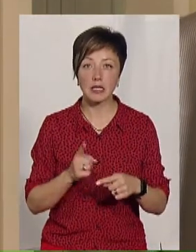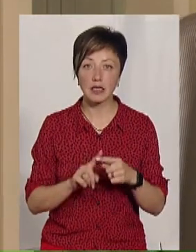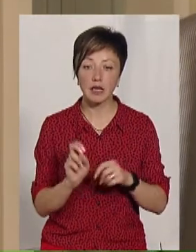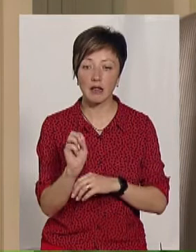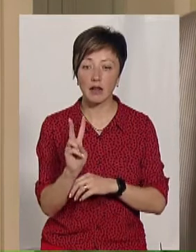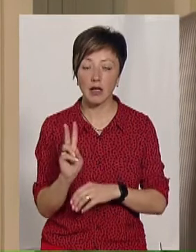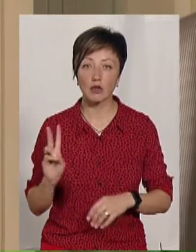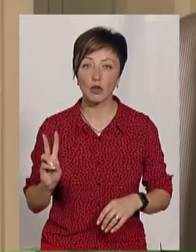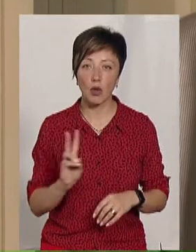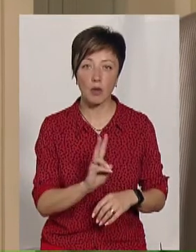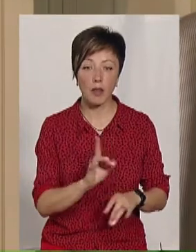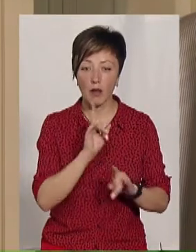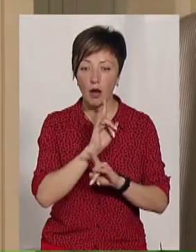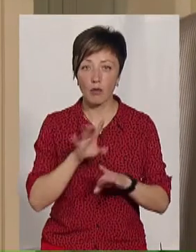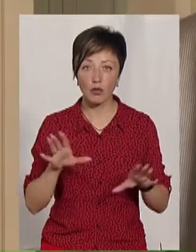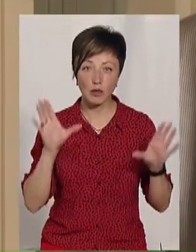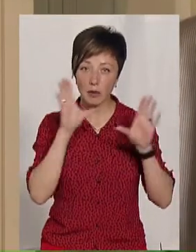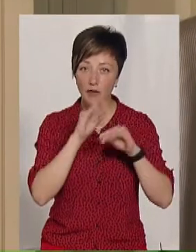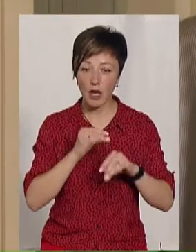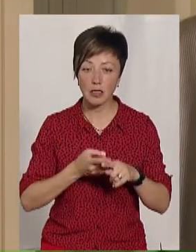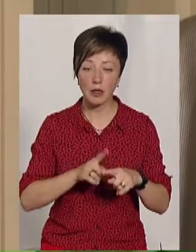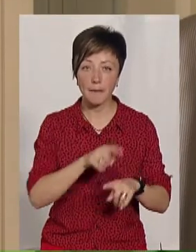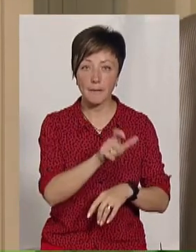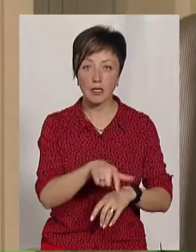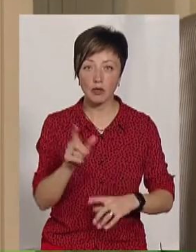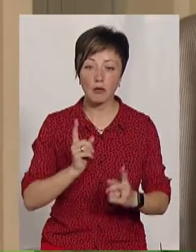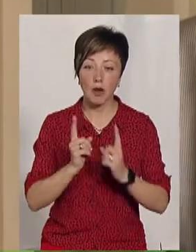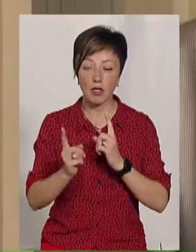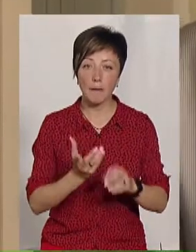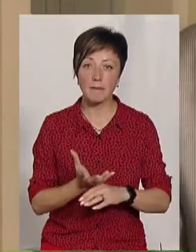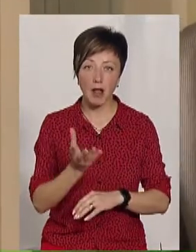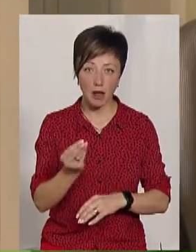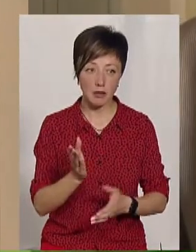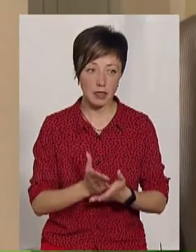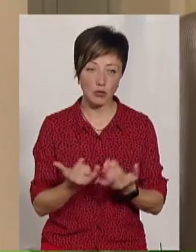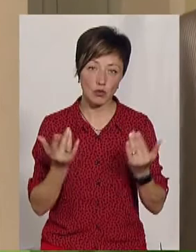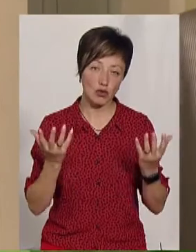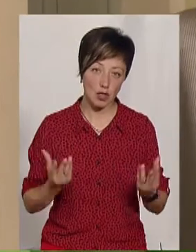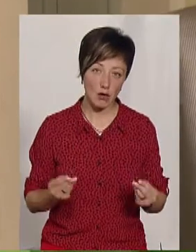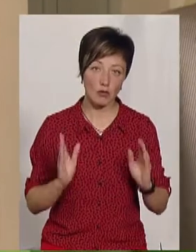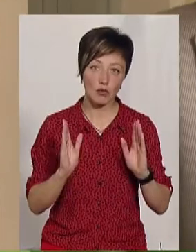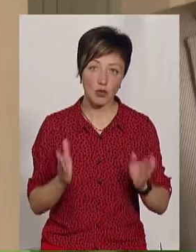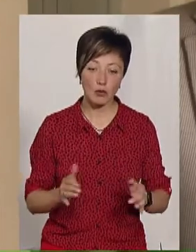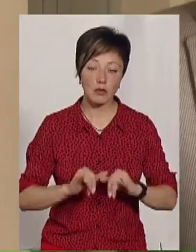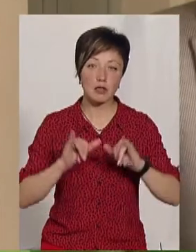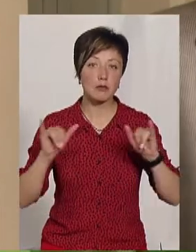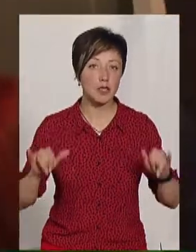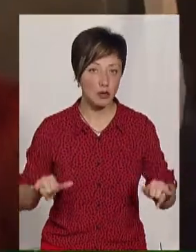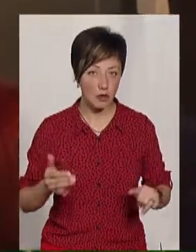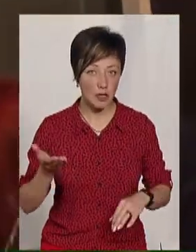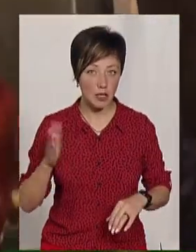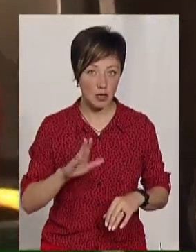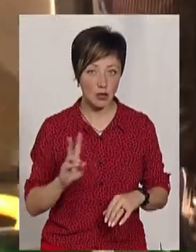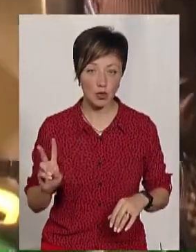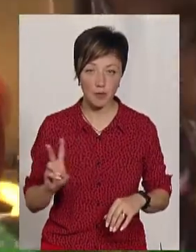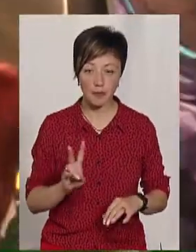12 тролейбусів не будуть справлятися з тим пасажиропотоком платного пасажира, який є на сьогоднішній день, ми будемо цю кількість збільшувати.